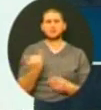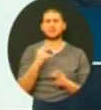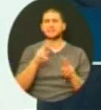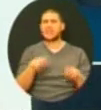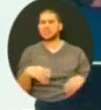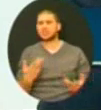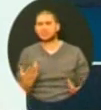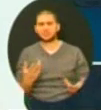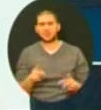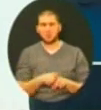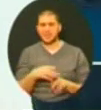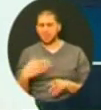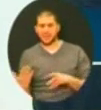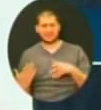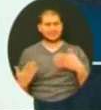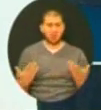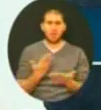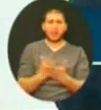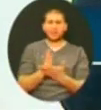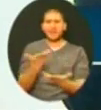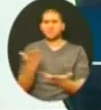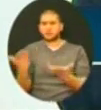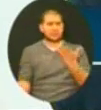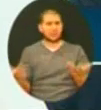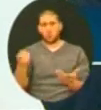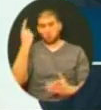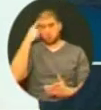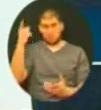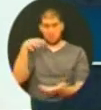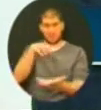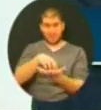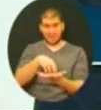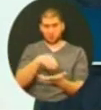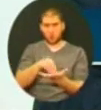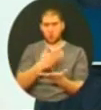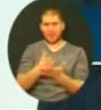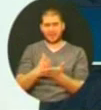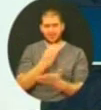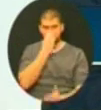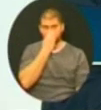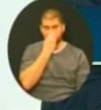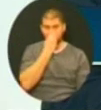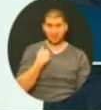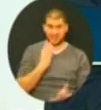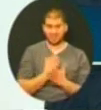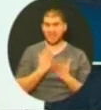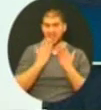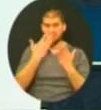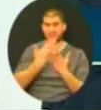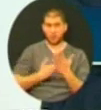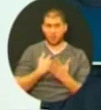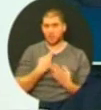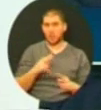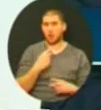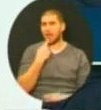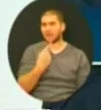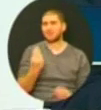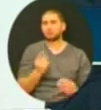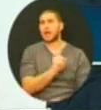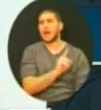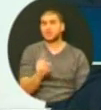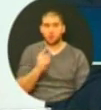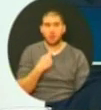איזה לימינה או שמאלה, שיחליט איפה הוא. כנראה מרוב שהוא חושב שהוא במרכז, הוא עוד לא החליט. אני קראתי את הדוח. אני לא הולך להגיד דברים שאסור